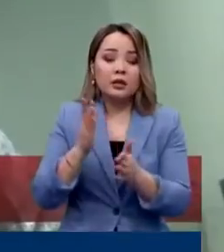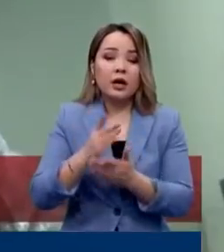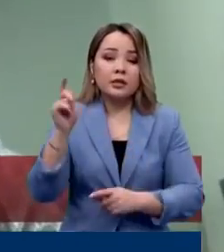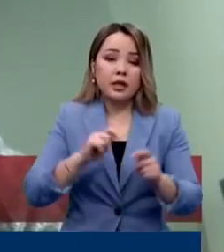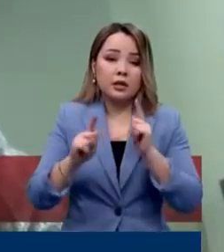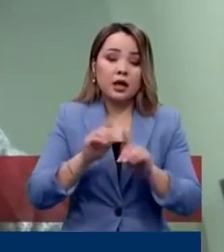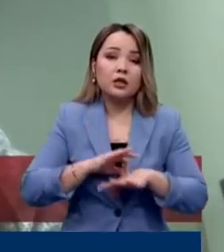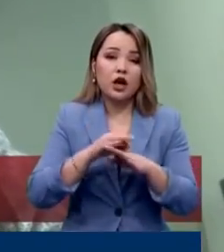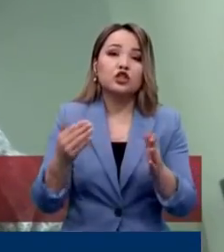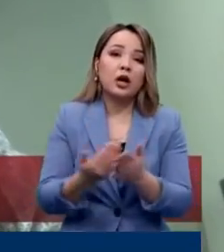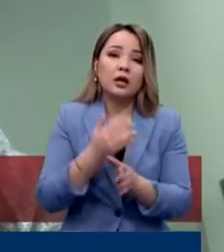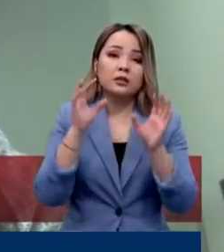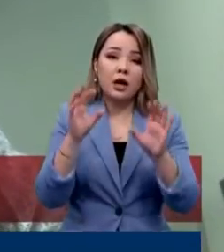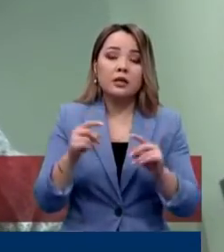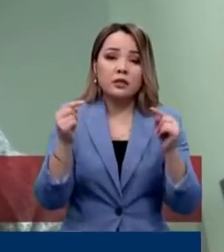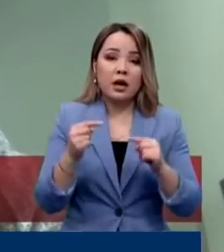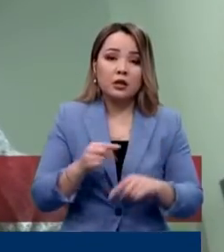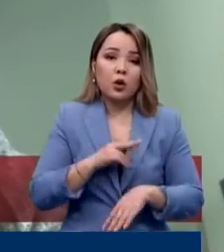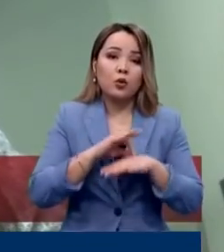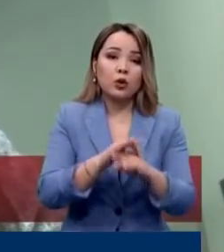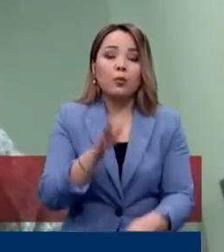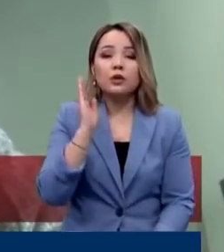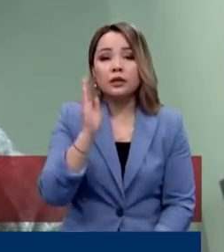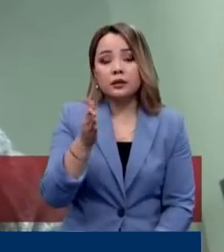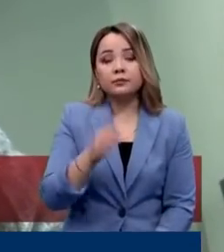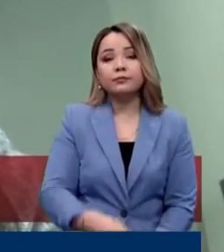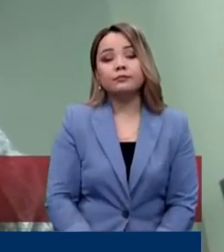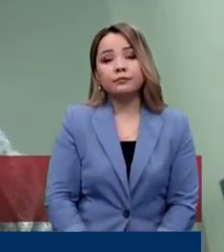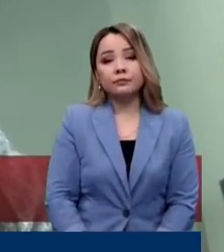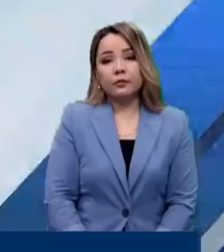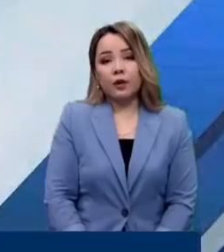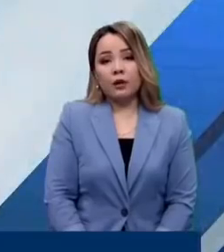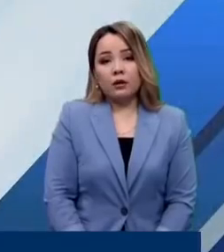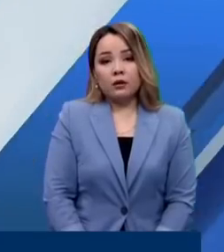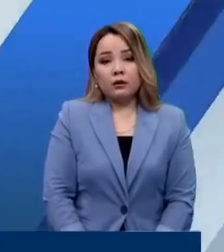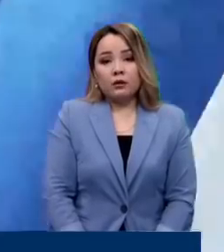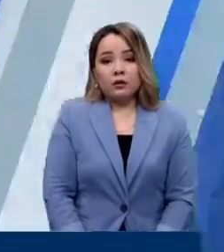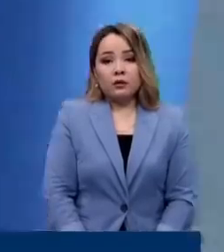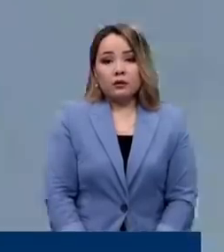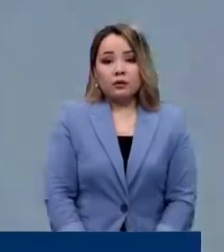съезд жаңа заңға сай өтпек. Шамкен Байырбек, Атамекен Бизнес.